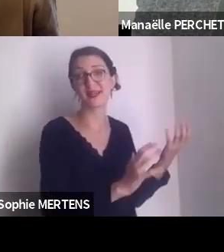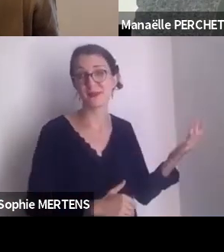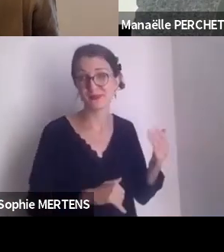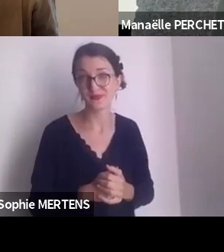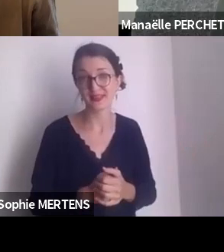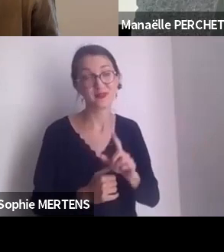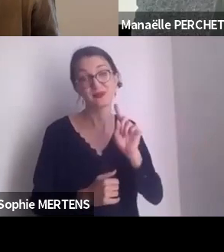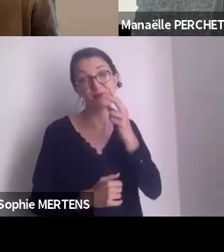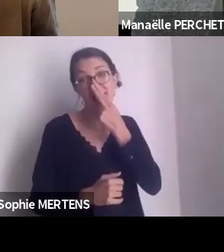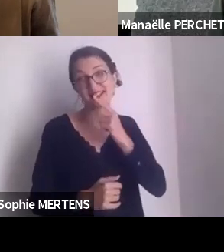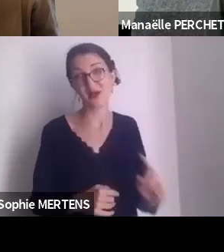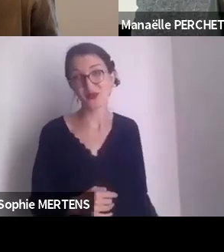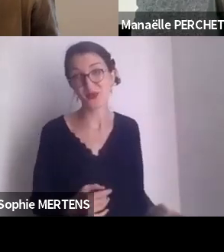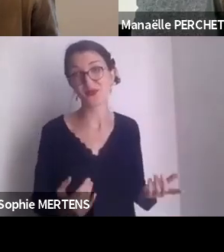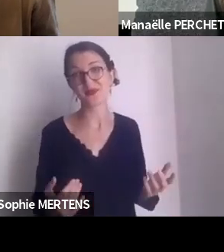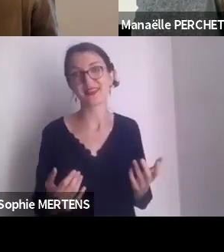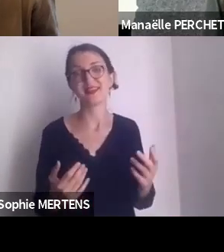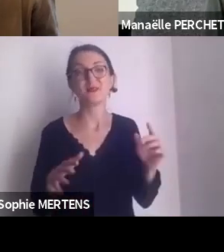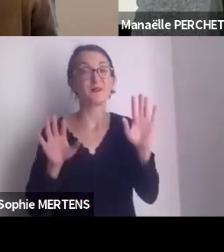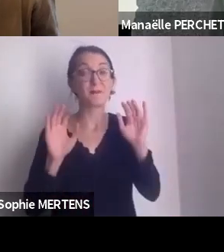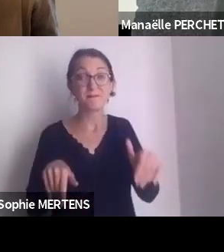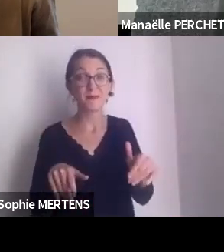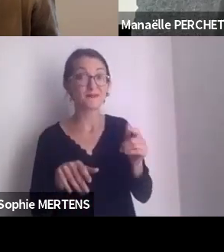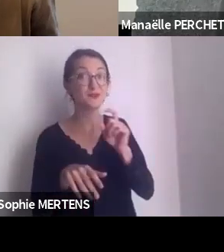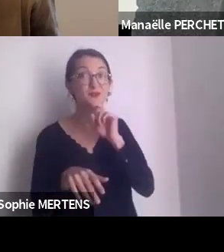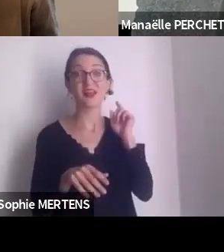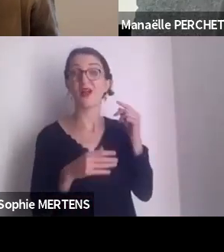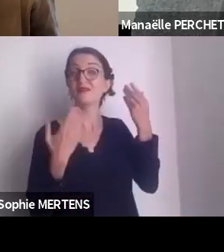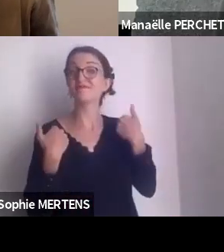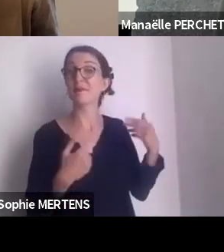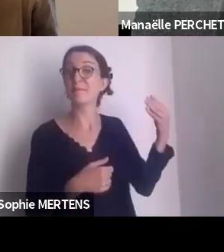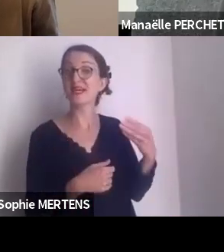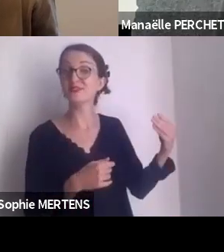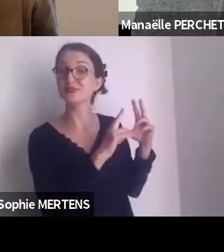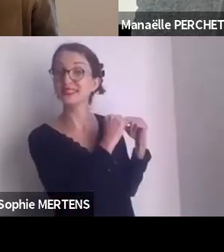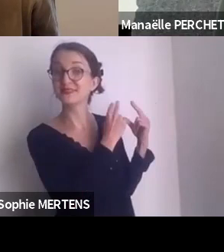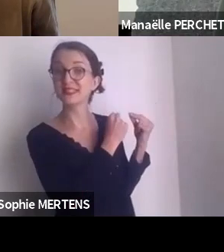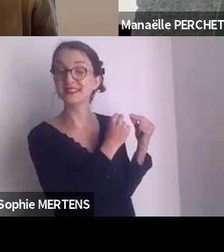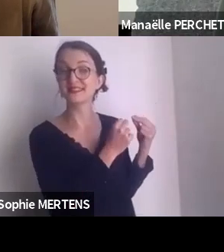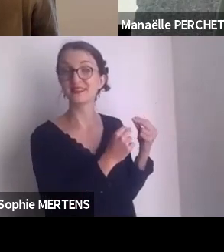Donc le conseil, c'est vraiment, comme le disait Mathieu tout à l'heure, peut-être c'est prendre du recul